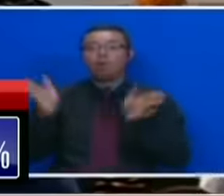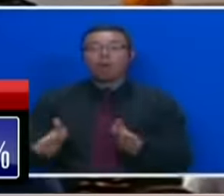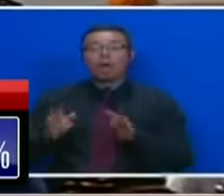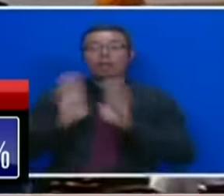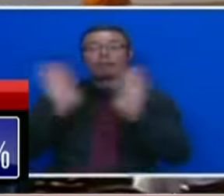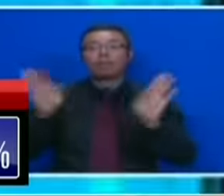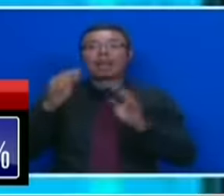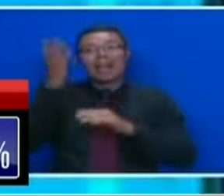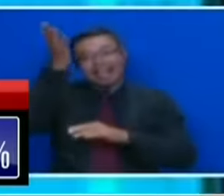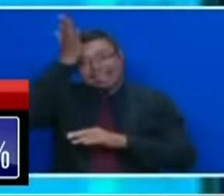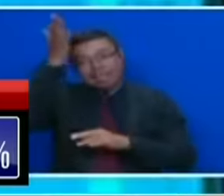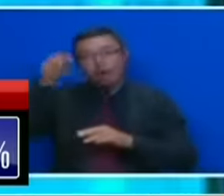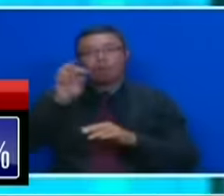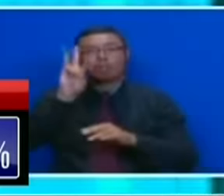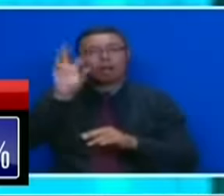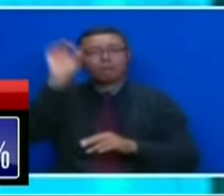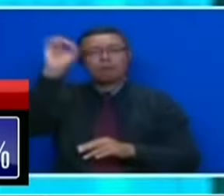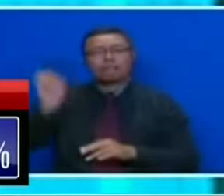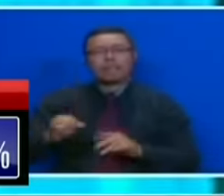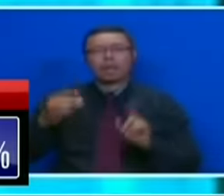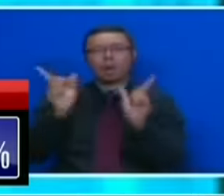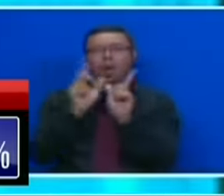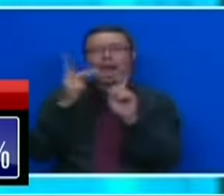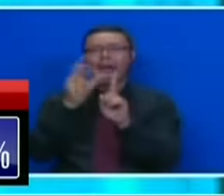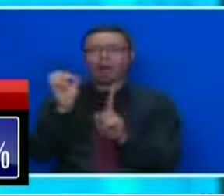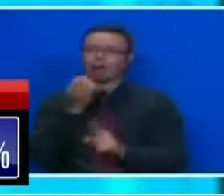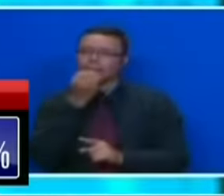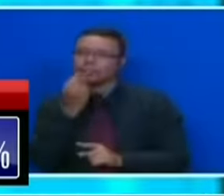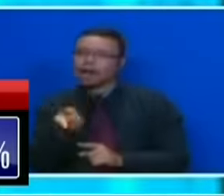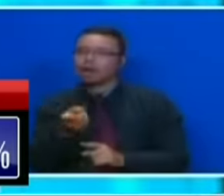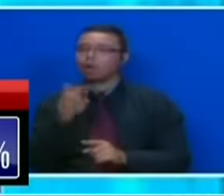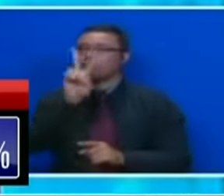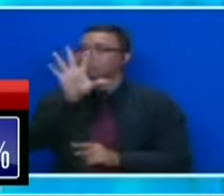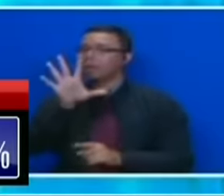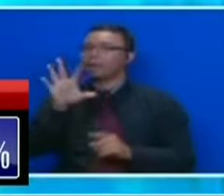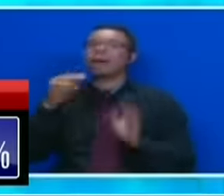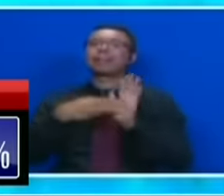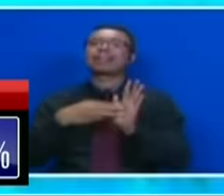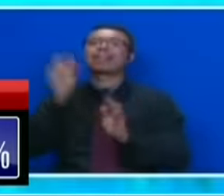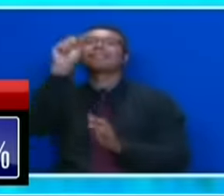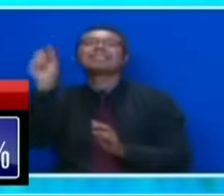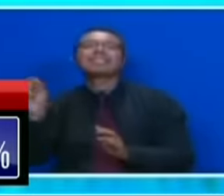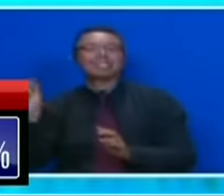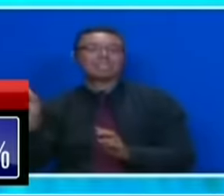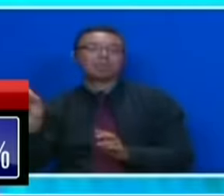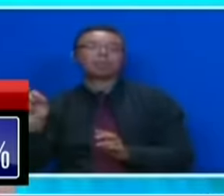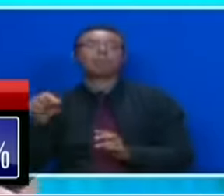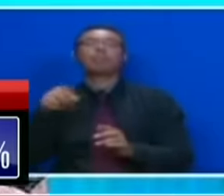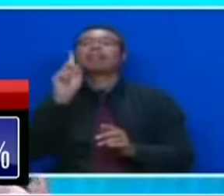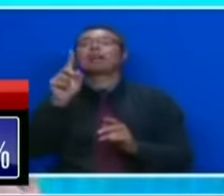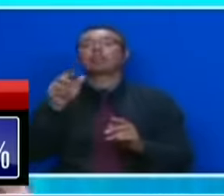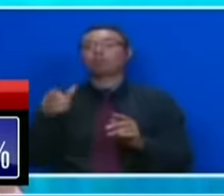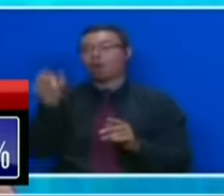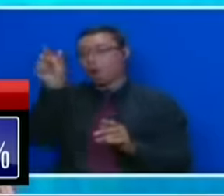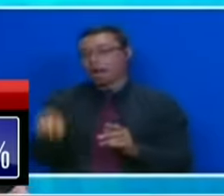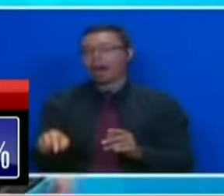sebesar 30%. Badan Kesehatan Dunia atau WHO juga menyarankan 25 meter persegi ruang terbuka hijau per penduduk